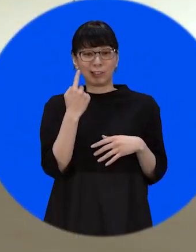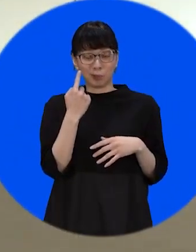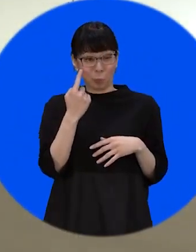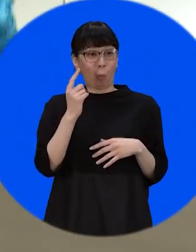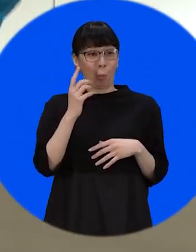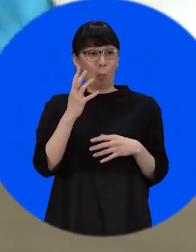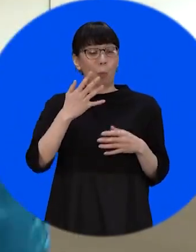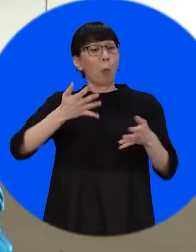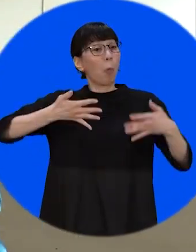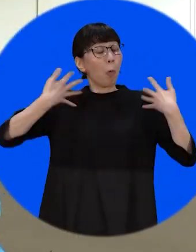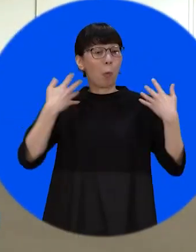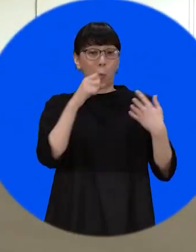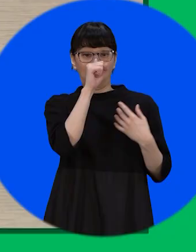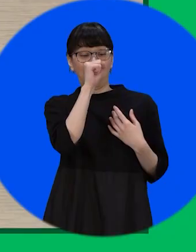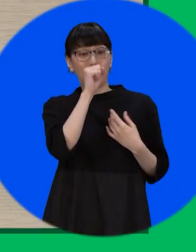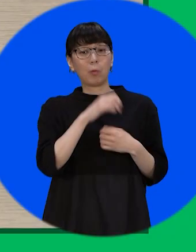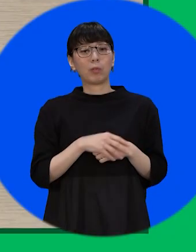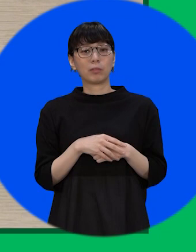します。 すごい涼しい。